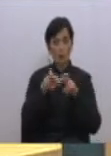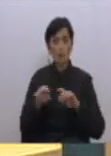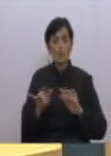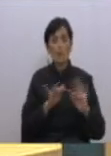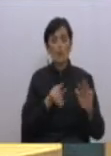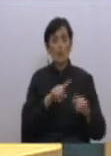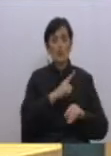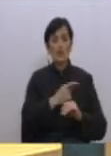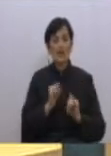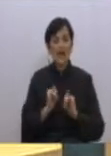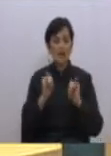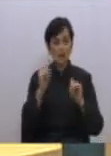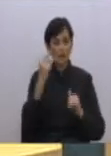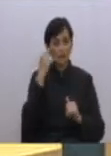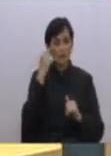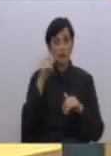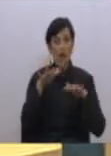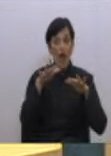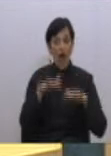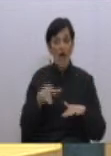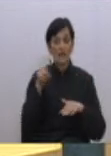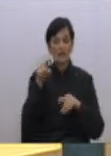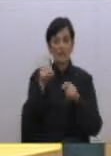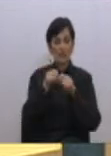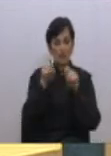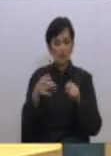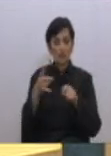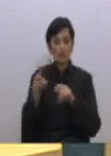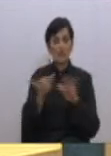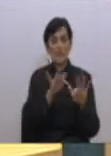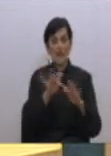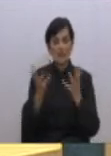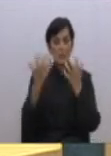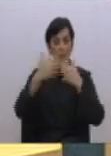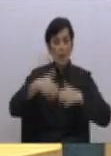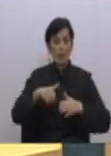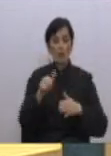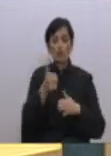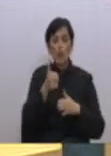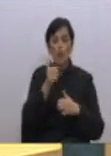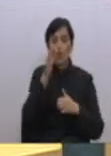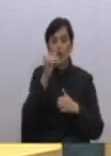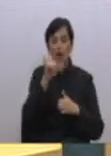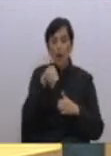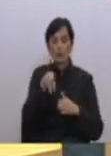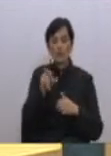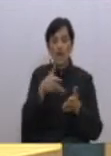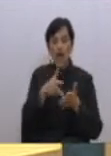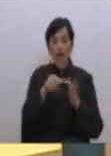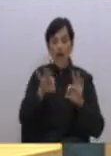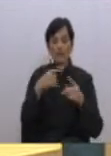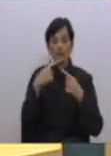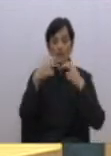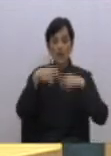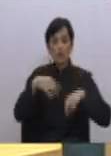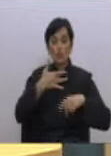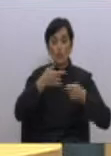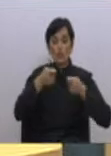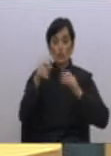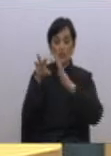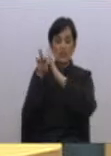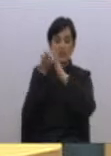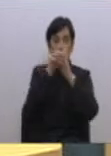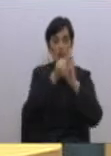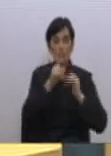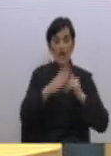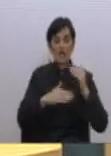bis gazilere bis statuis picrop adgilze și sacunelia kmediti mecanism. Tu rogorunda mohtez auditi sangareșe bis ganhilma municipalitate.